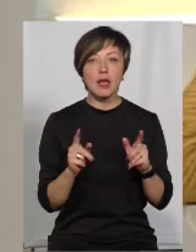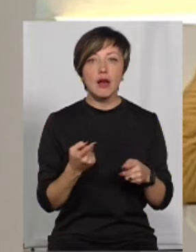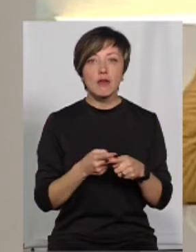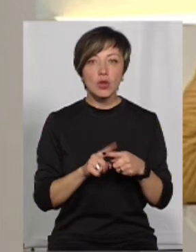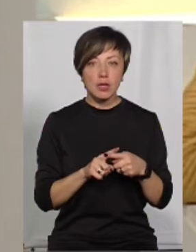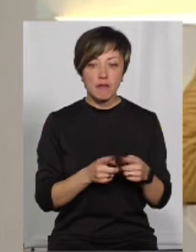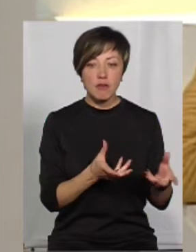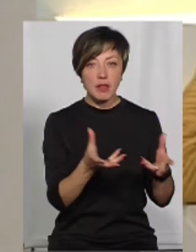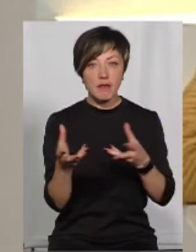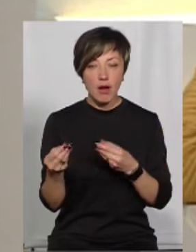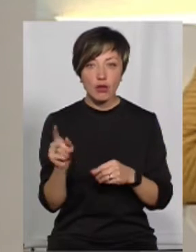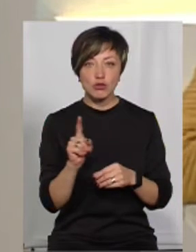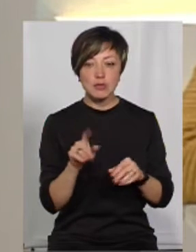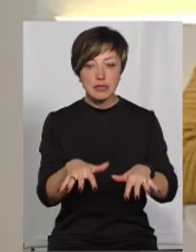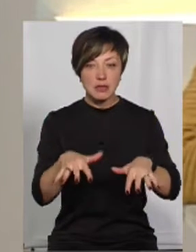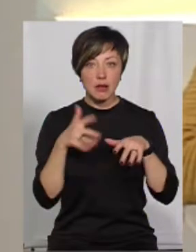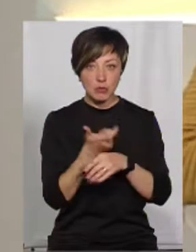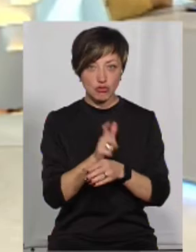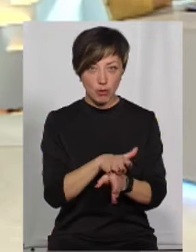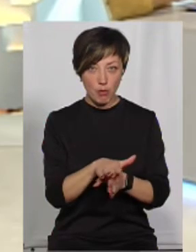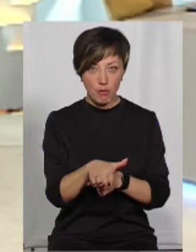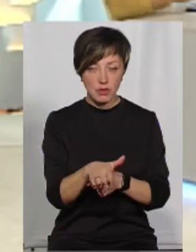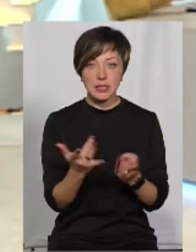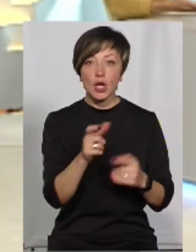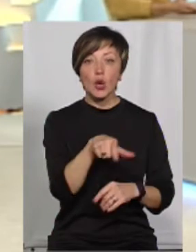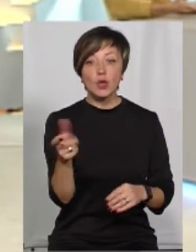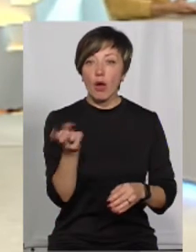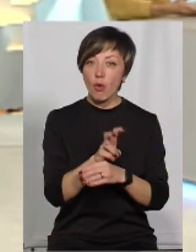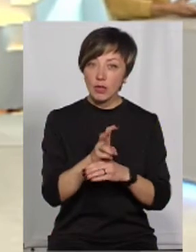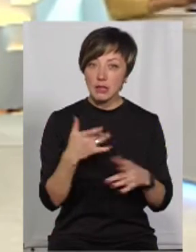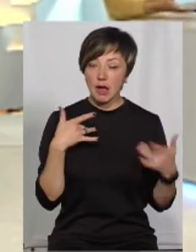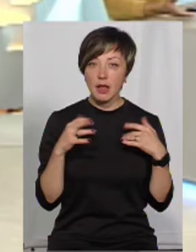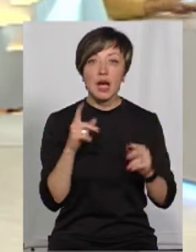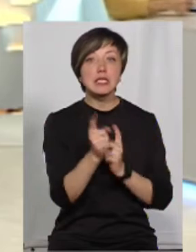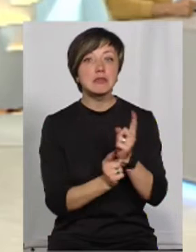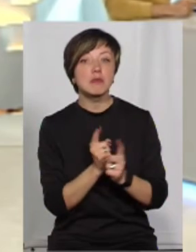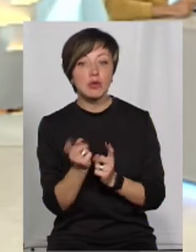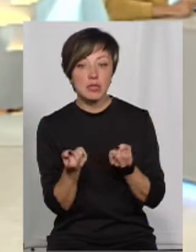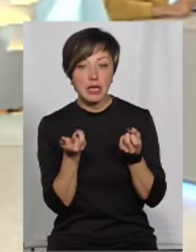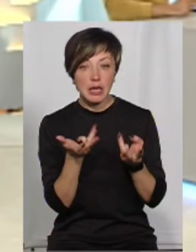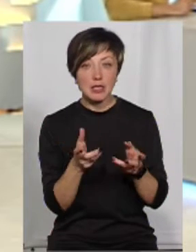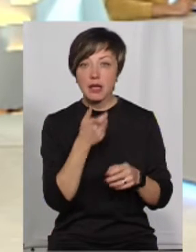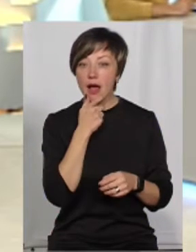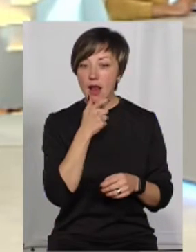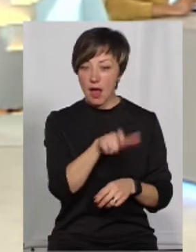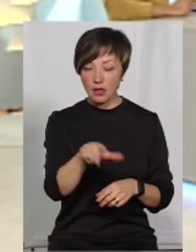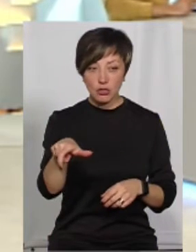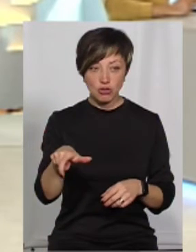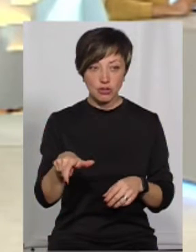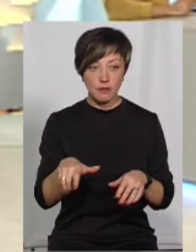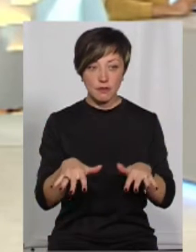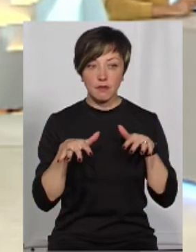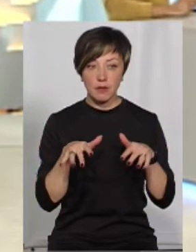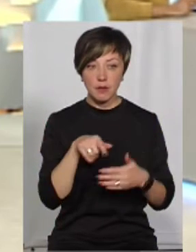вони впливають на те, щоб зал був більш наповненим? Взагалі, скільки людей входить в театр? Як змінюється кількість глядачів?